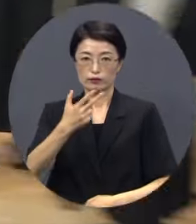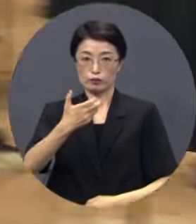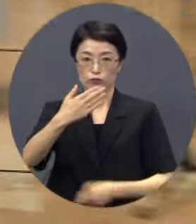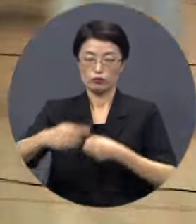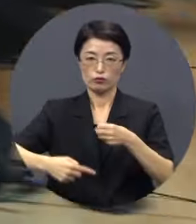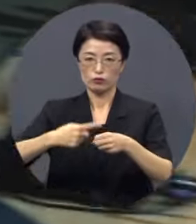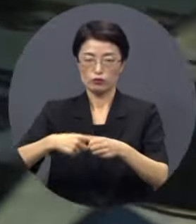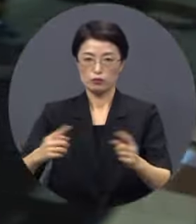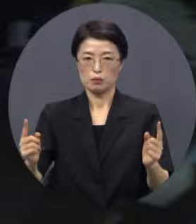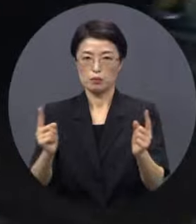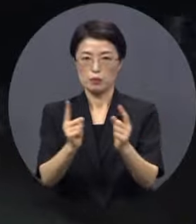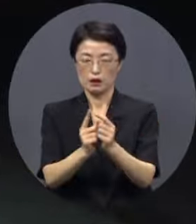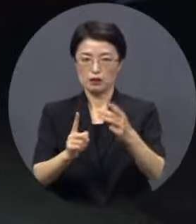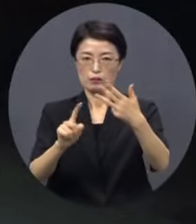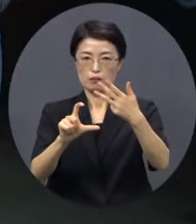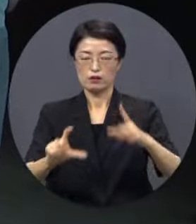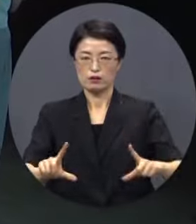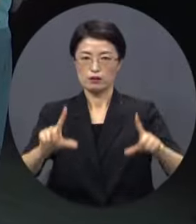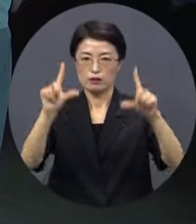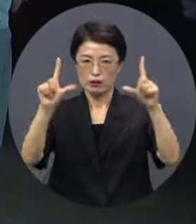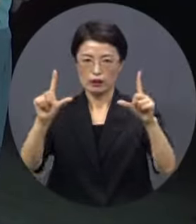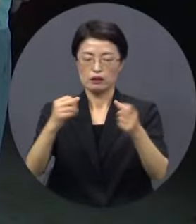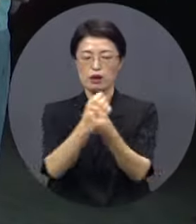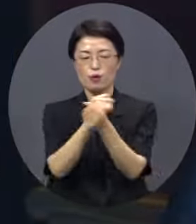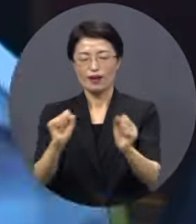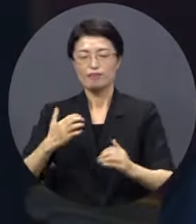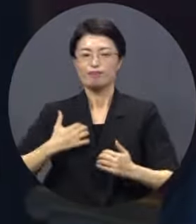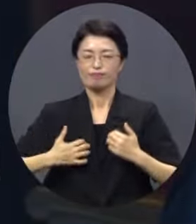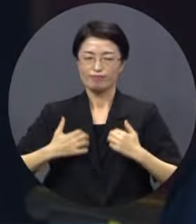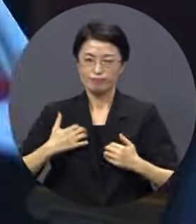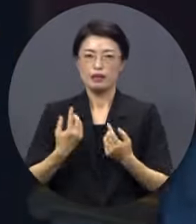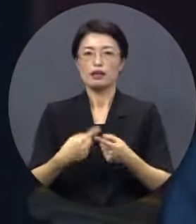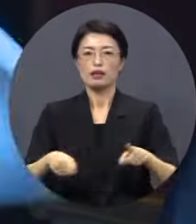79주년을 맞은 광복절. 광복의 기쁨과 함께